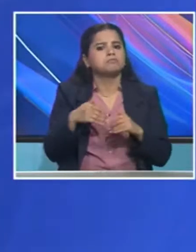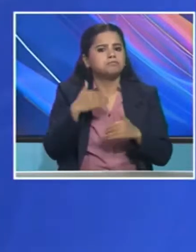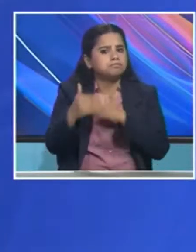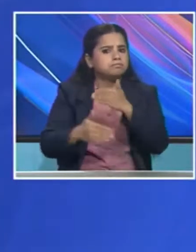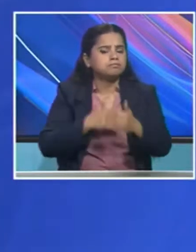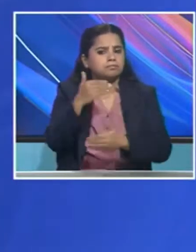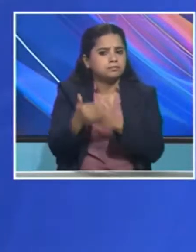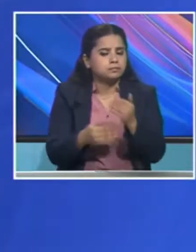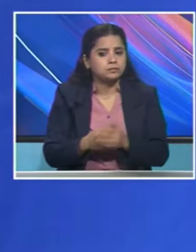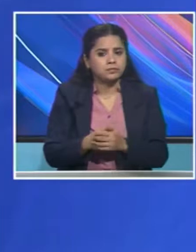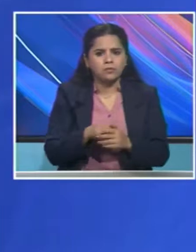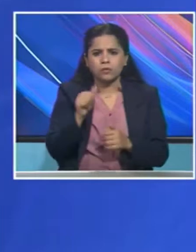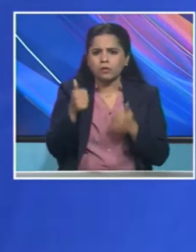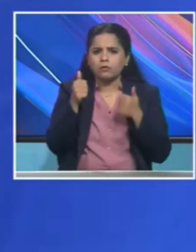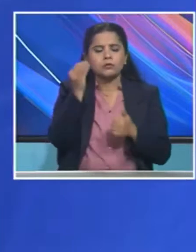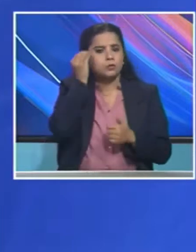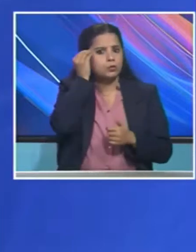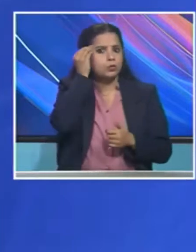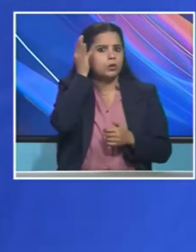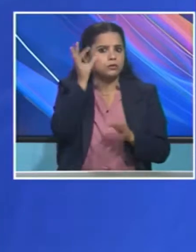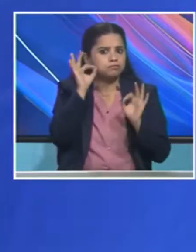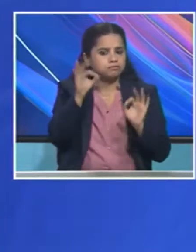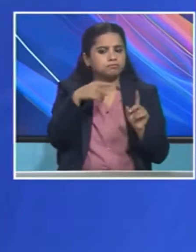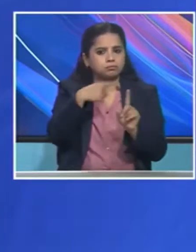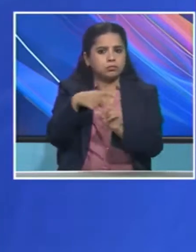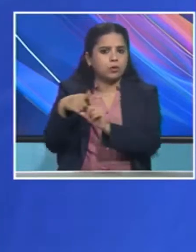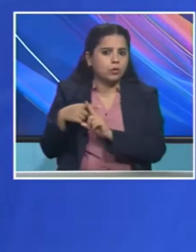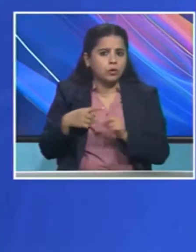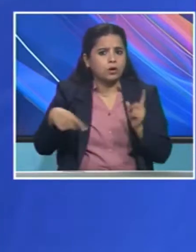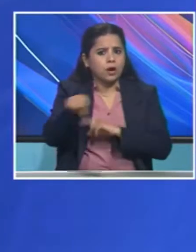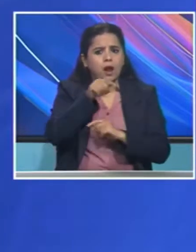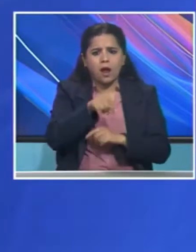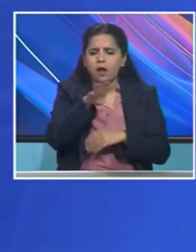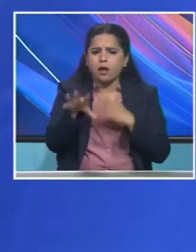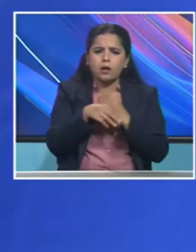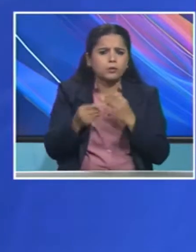his earthy wisdom has added a lot.